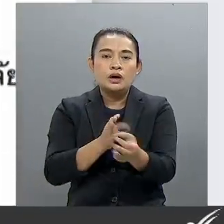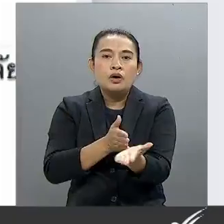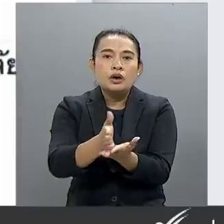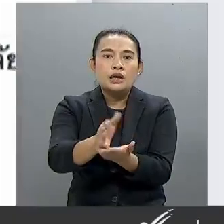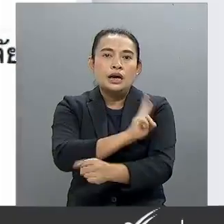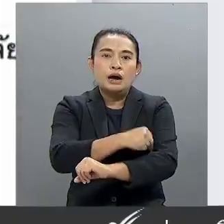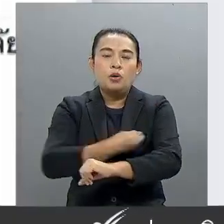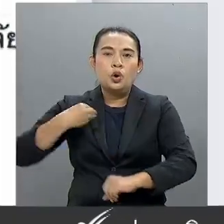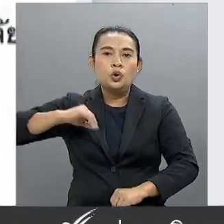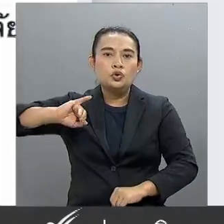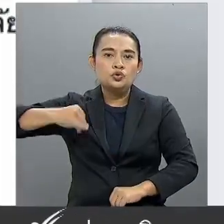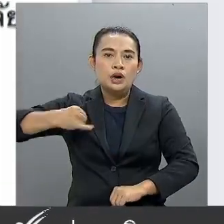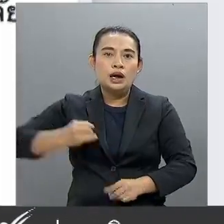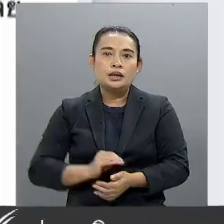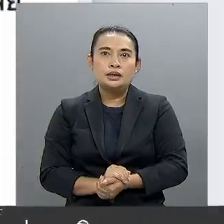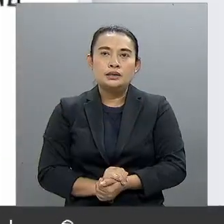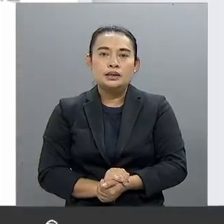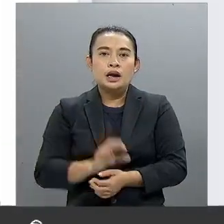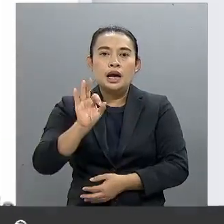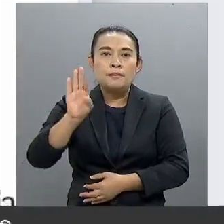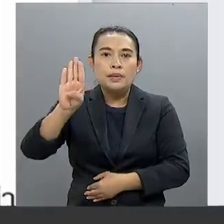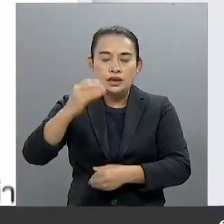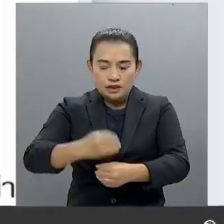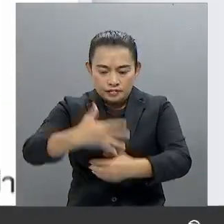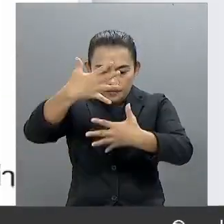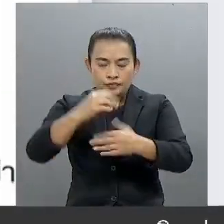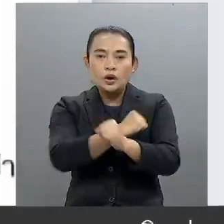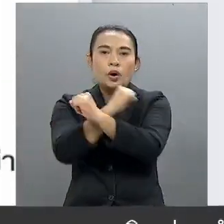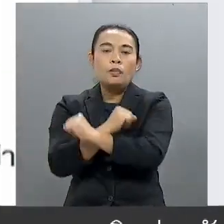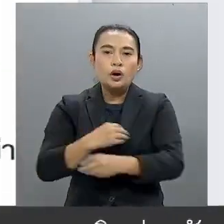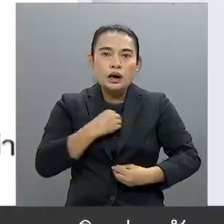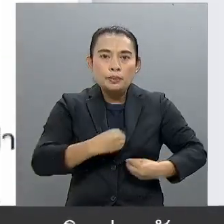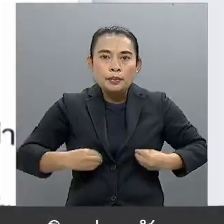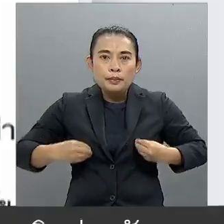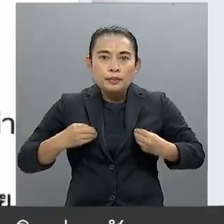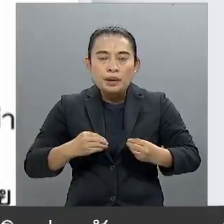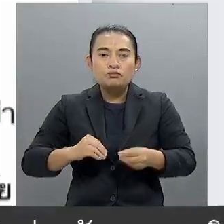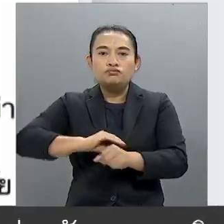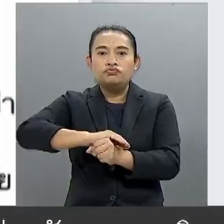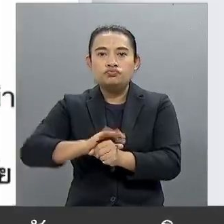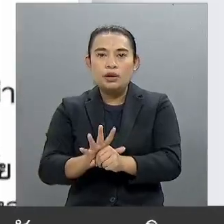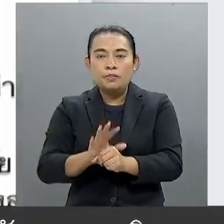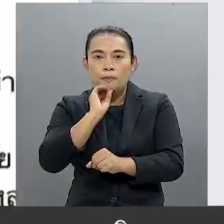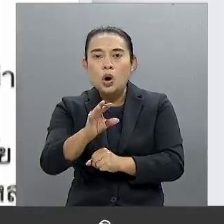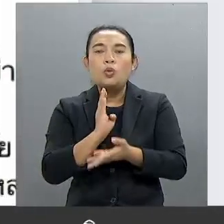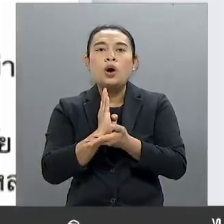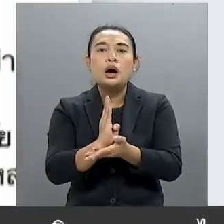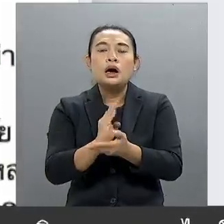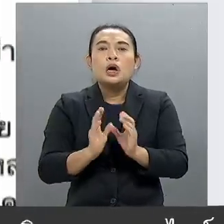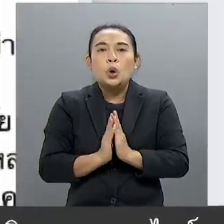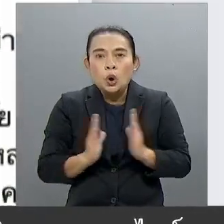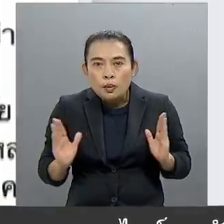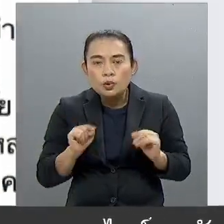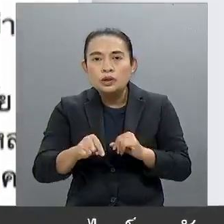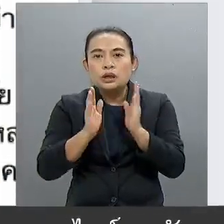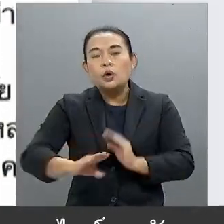ยาลัยโพสต์เฟซบุ๊กถึงภูมิต้านทานต่อโรคโควิด-19 โดยระบุว่าขอขอบคุณฮีโร่ที่หายจากโรคโควิด-19 ที่มาช่ว